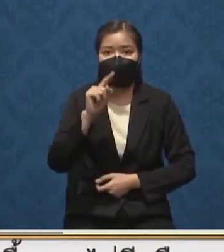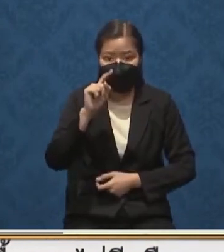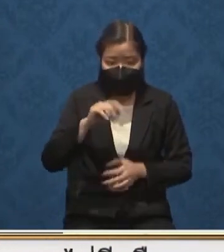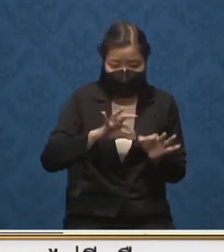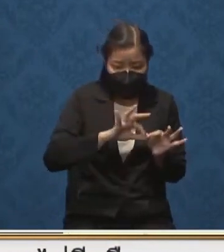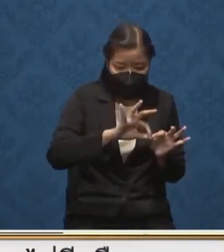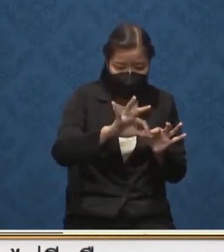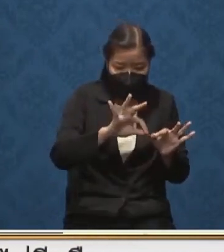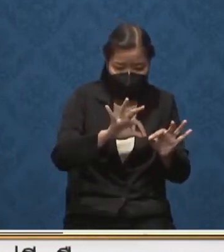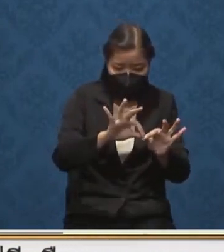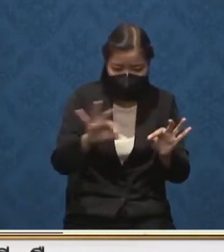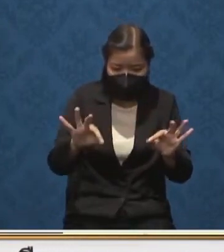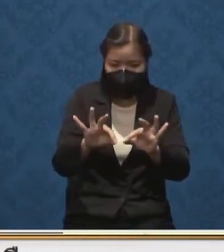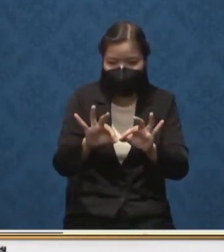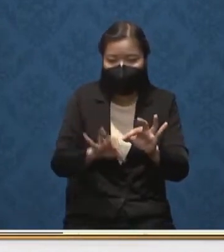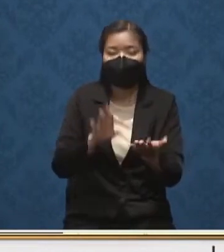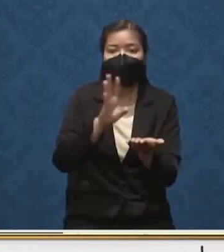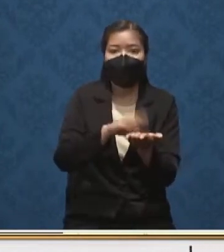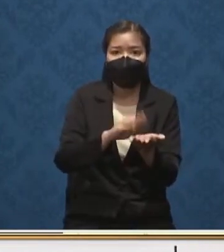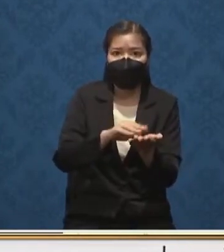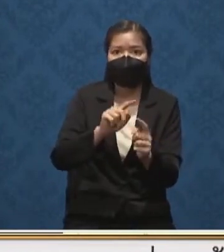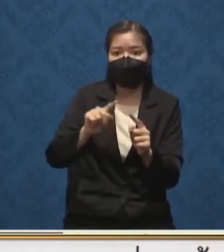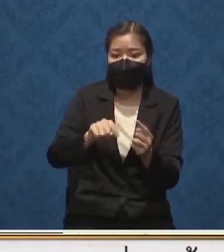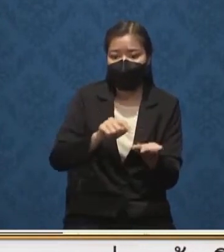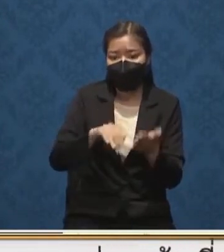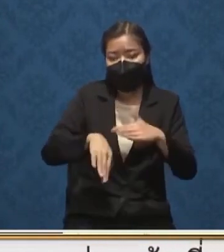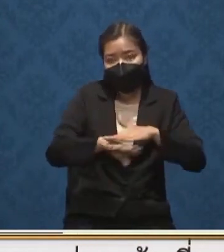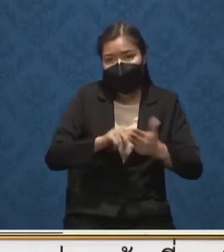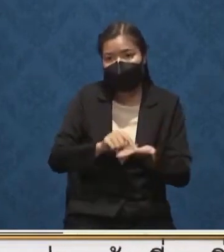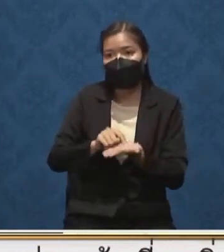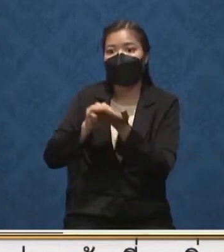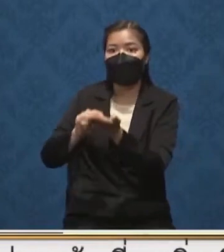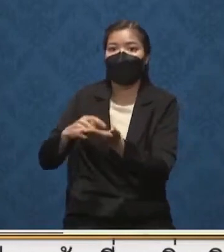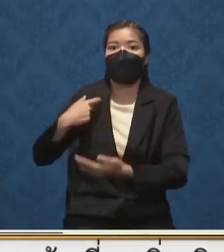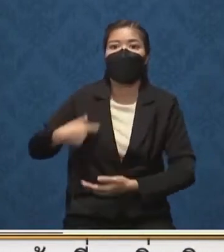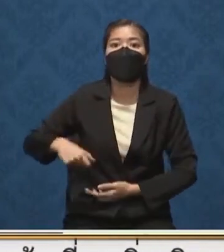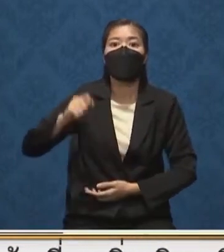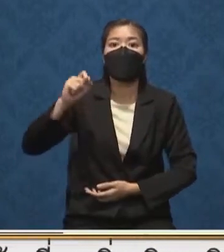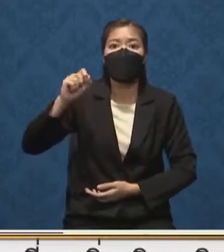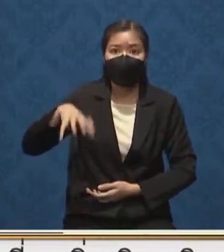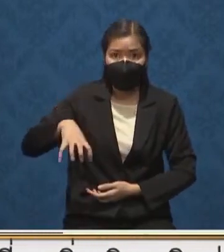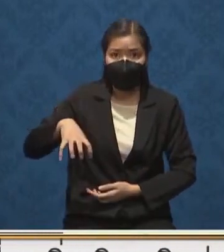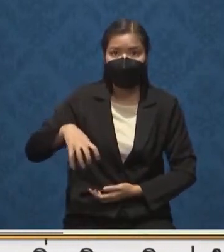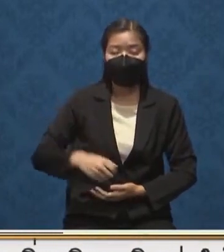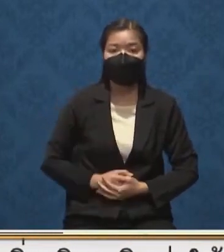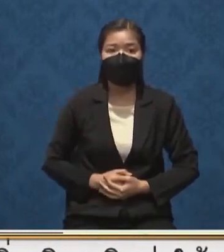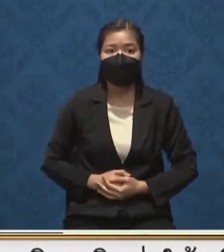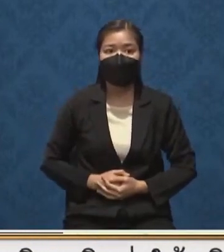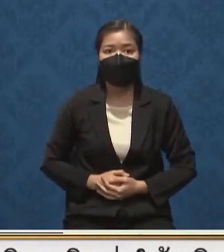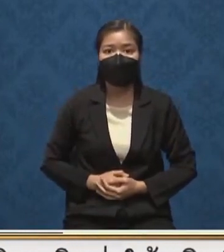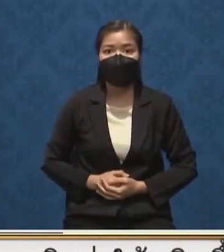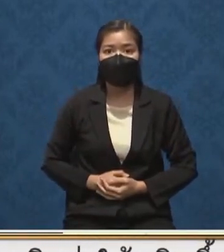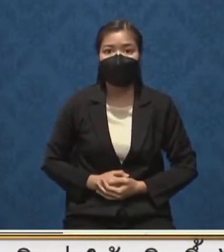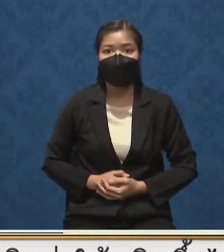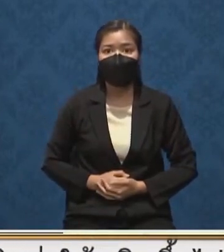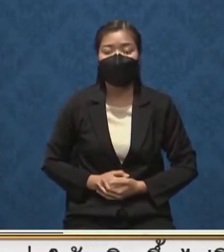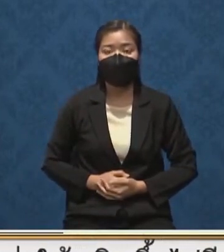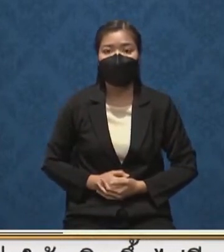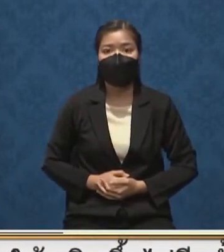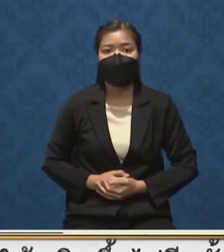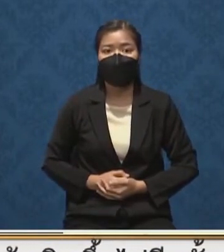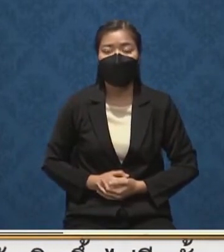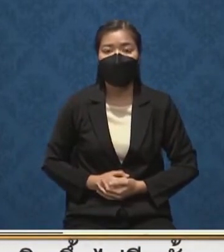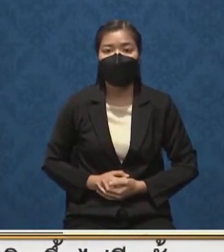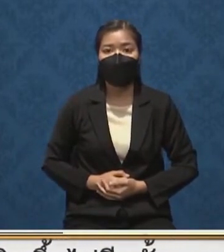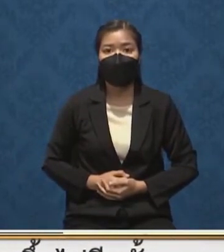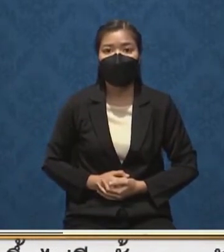ศาลได้ตัดสินทีนี้คงตอบแล้วนะครับว่าทำเข้าไปตรวจสอบอย่างไรกระผมคงไม่ได้หมายความ